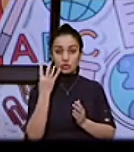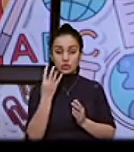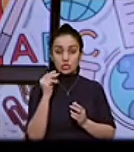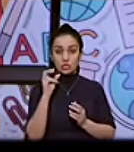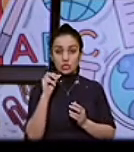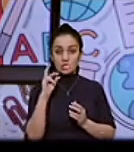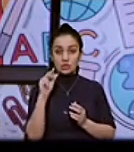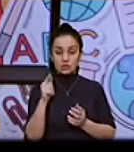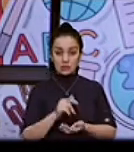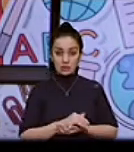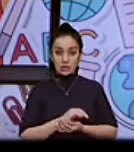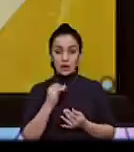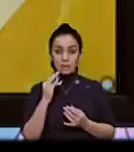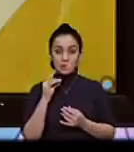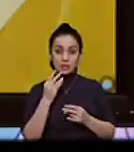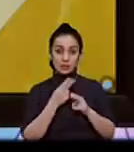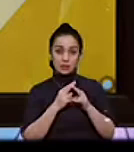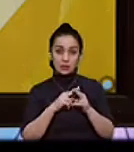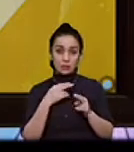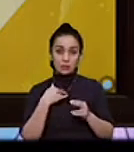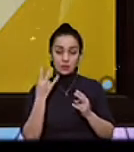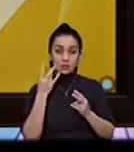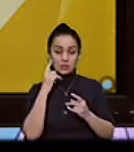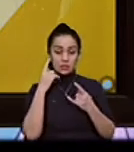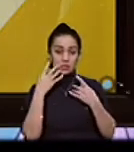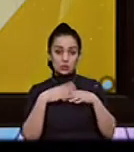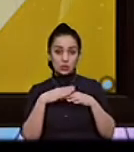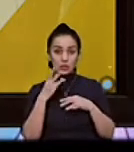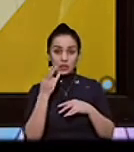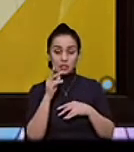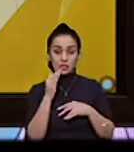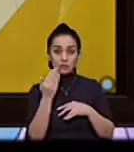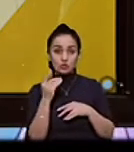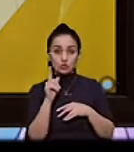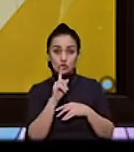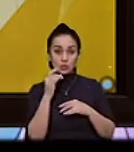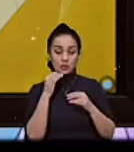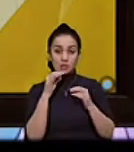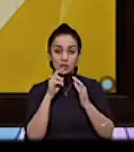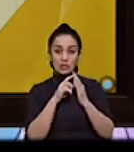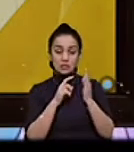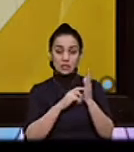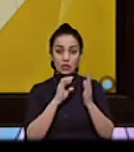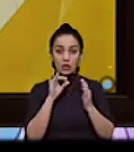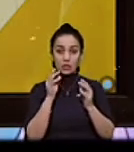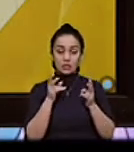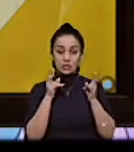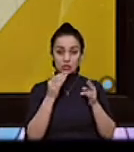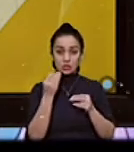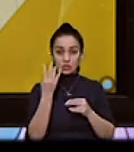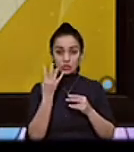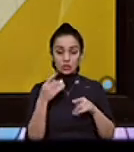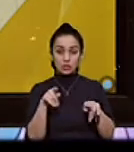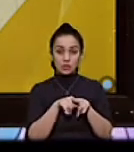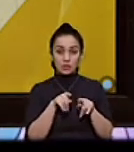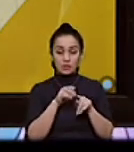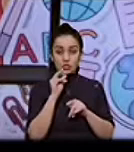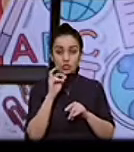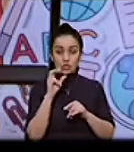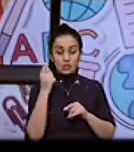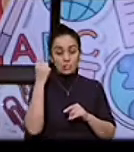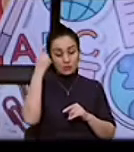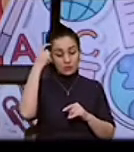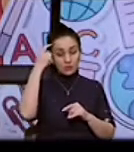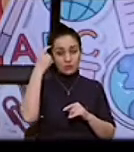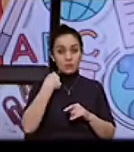на 4 части. При этом мы должны рассуждать, для того, чтобы разделить отрезок на 4 равные